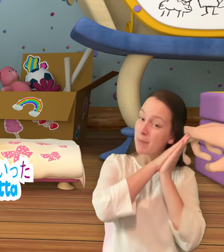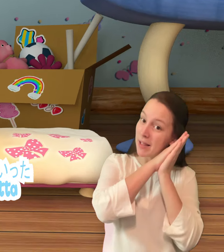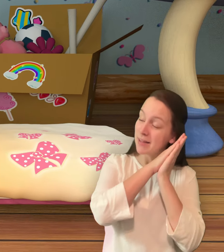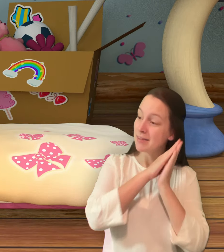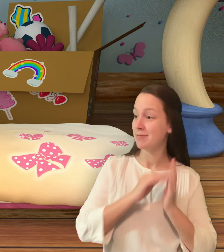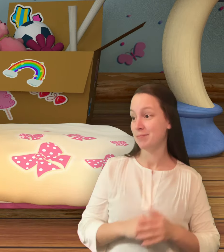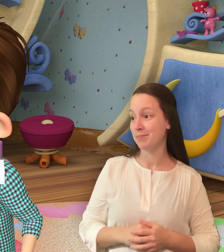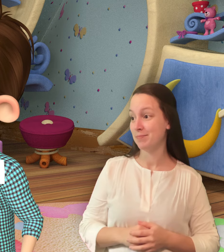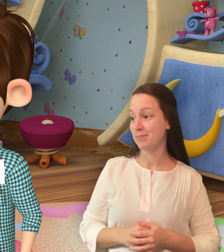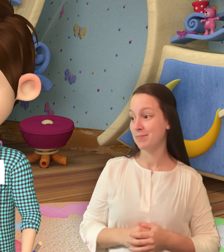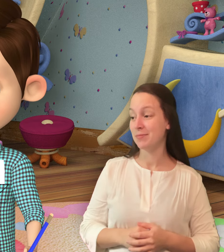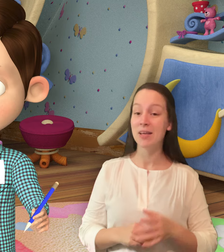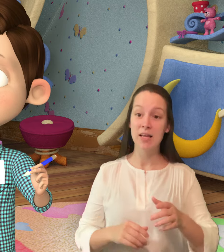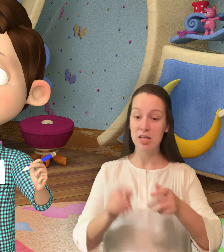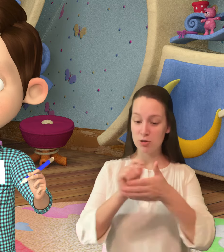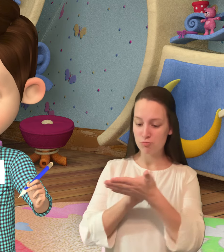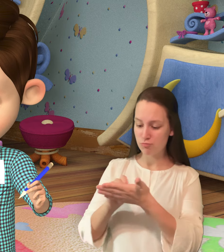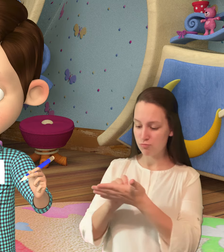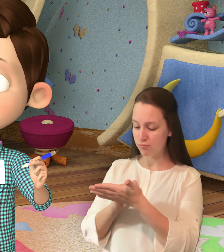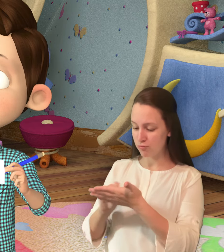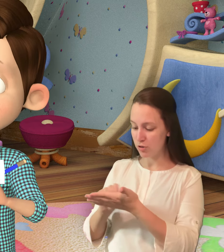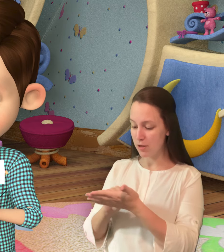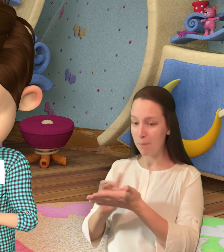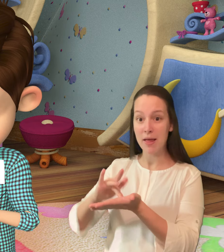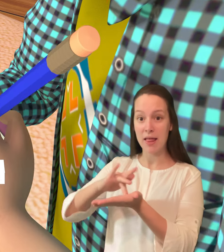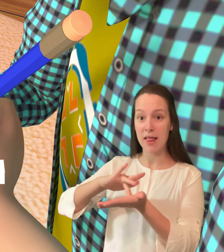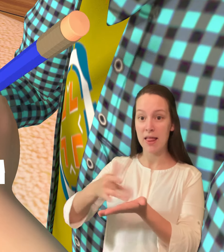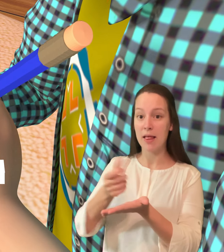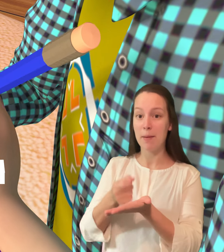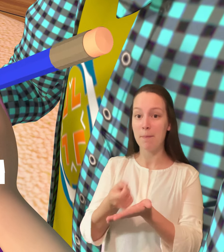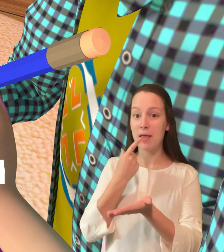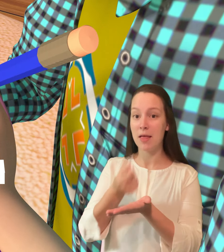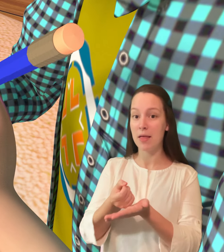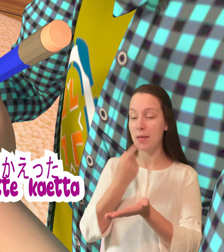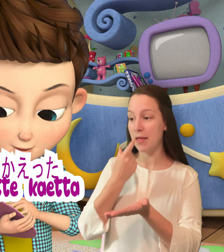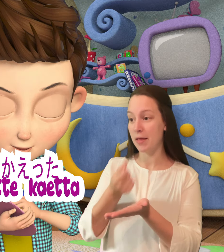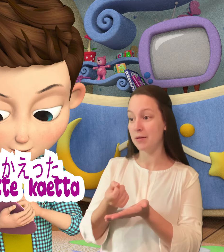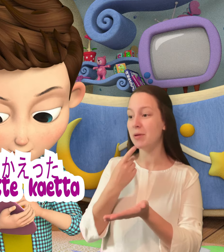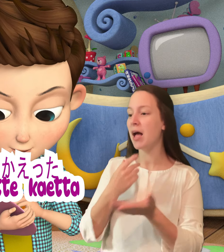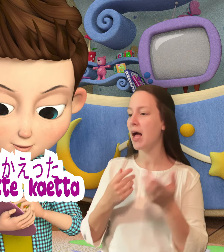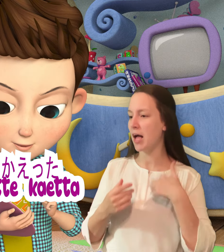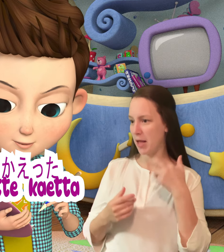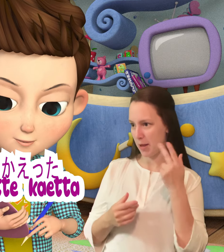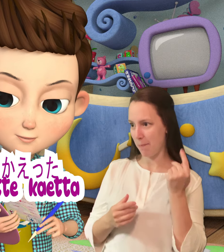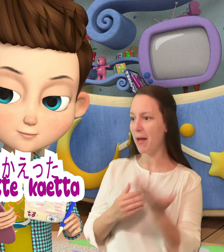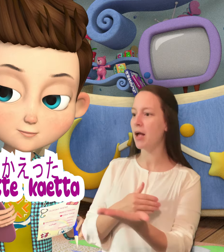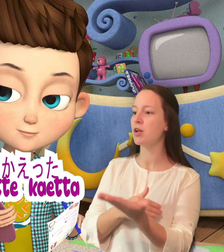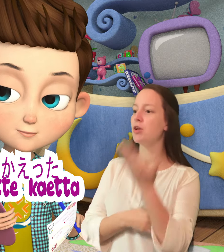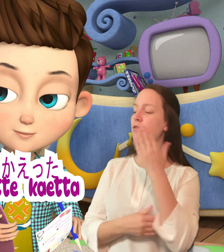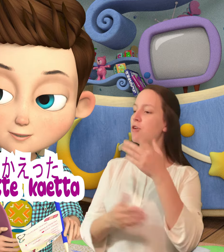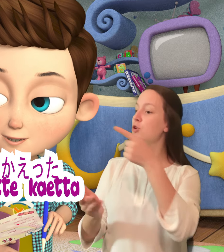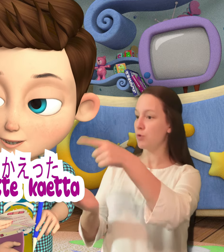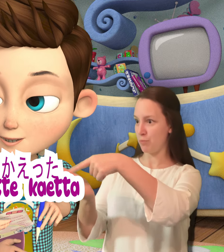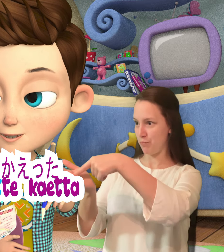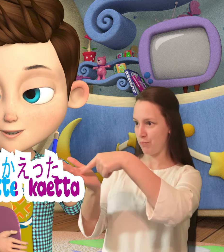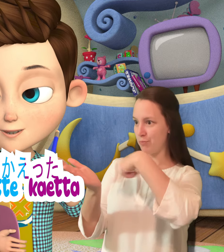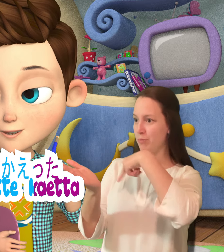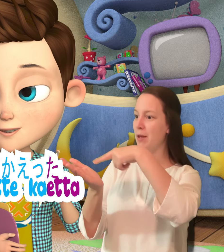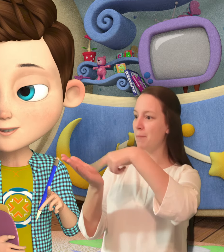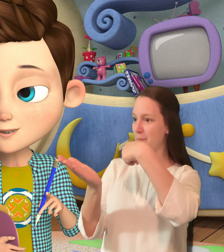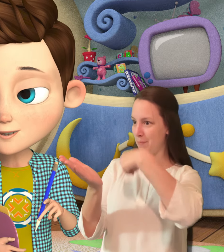が言ったお薬を髪に描いておいた明日も身に来る